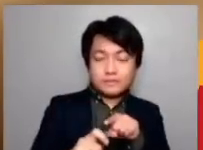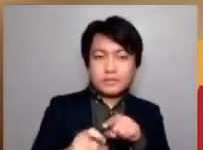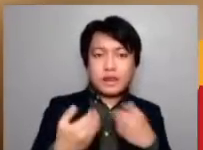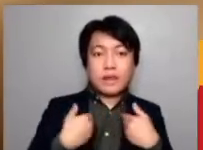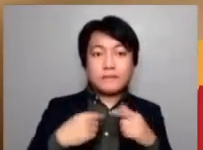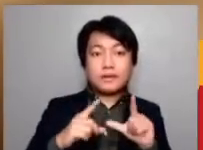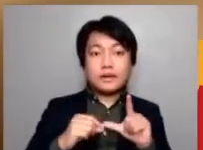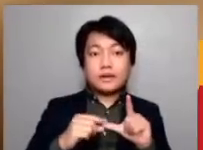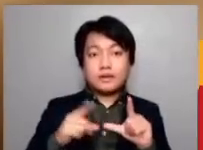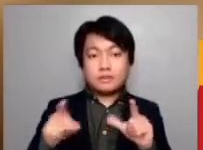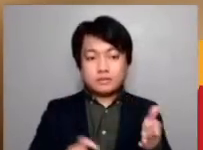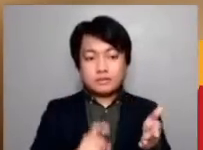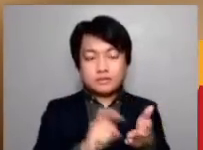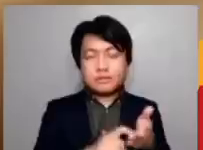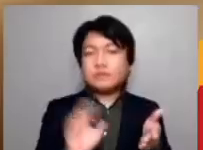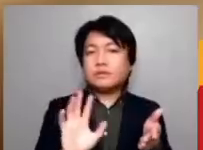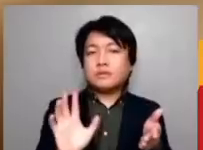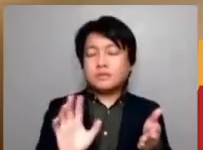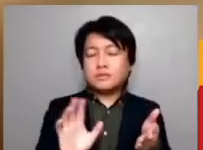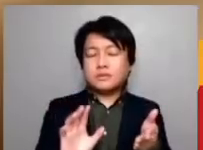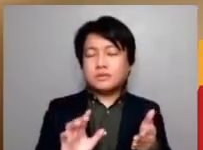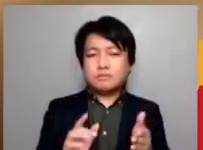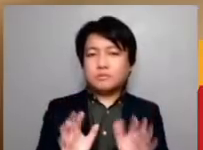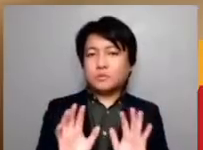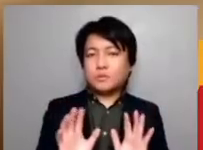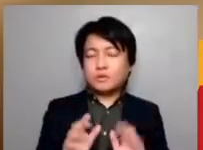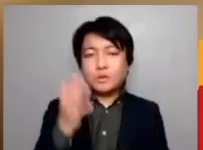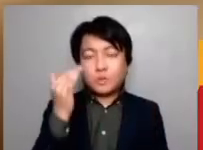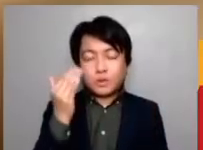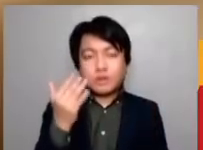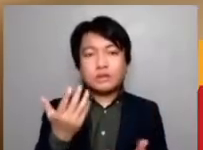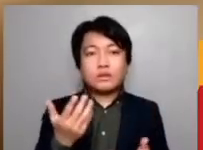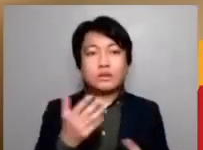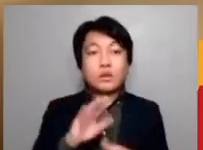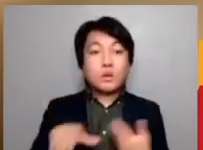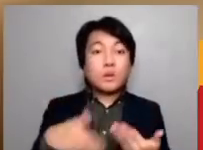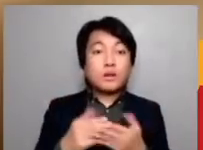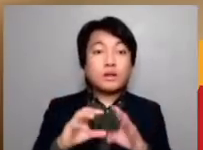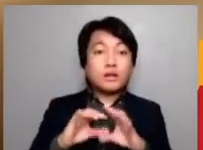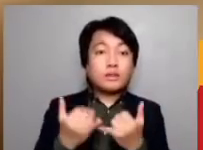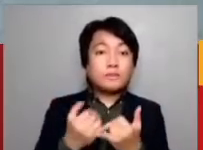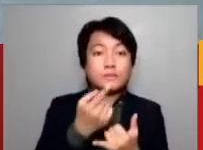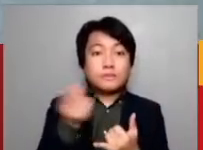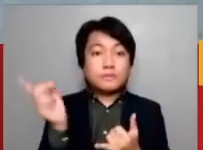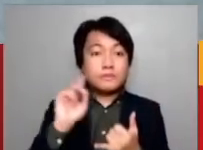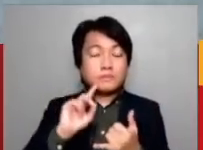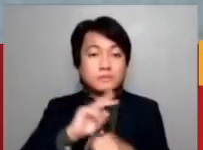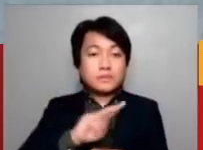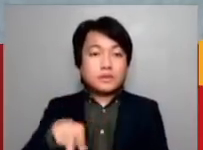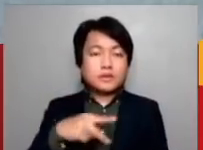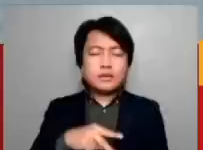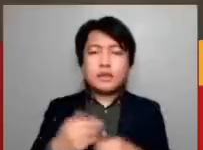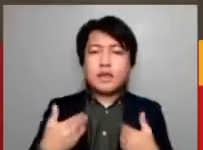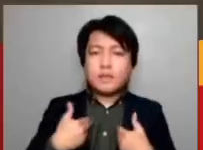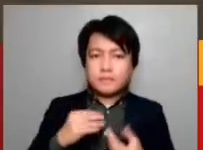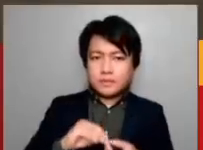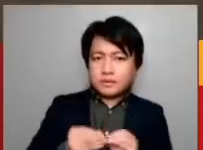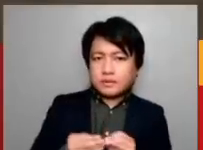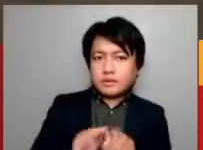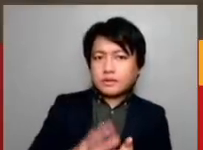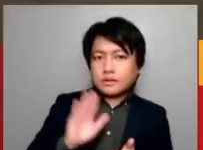legit. Sigurado ako. Kasi mm-hmm. lahat po ng mga kumpanya sa Pilipinas, meron po silang tinatawag na